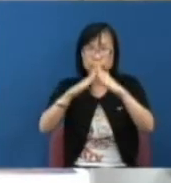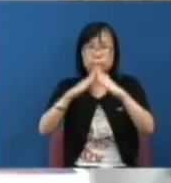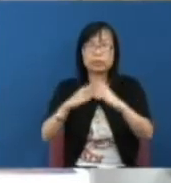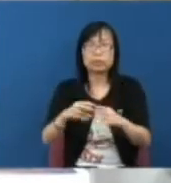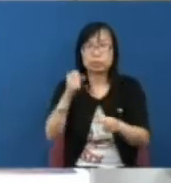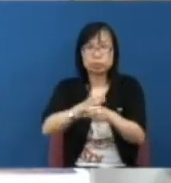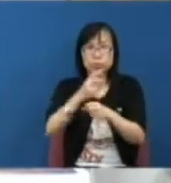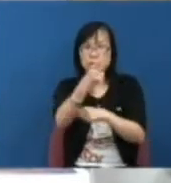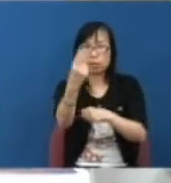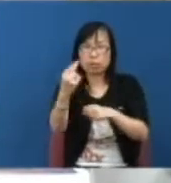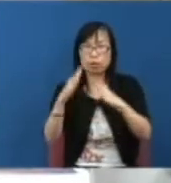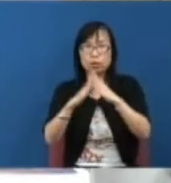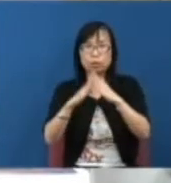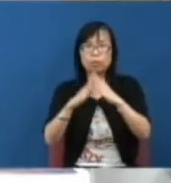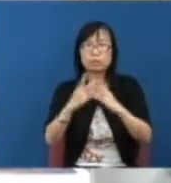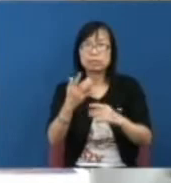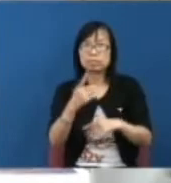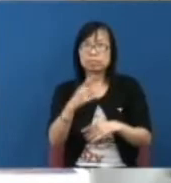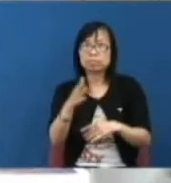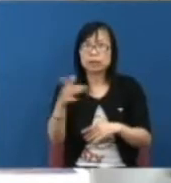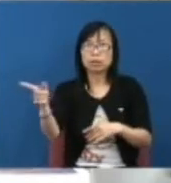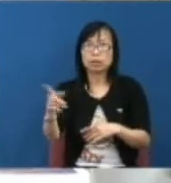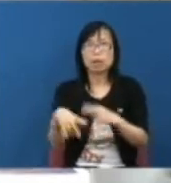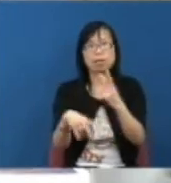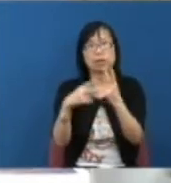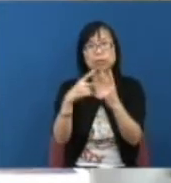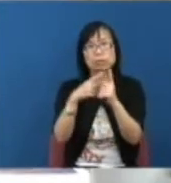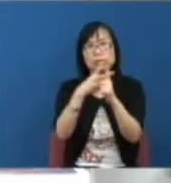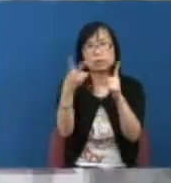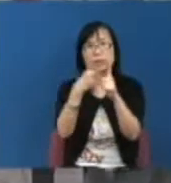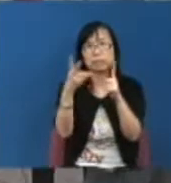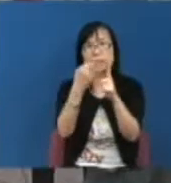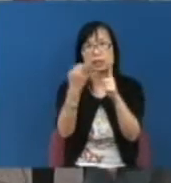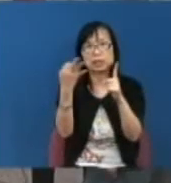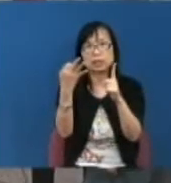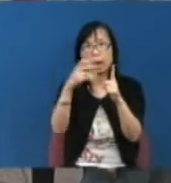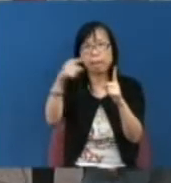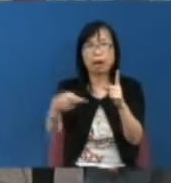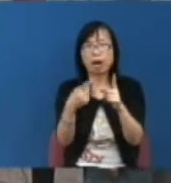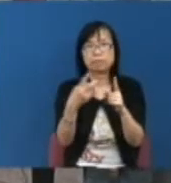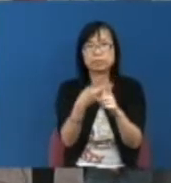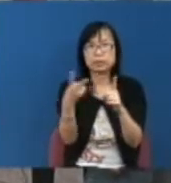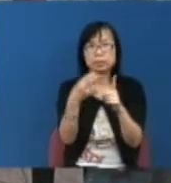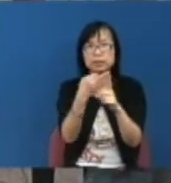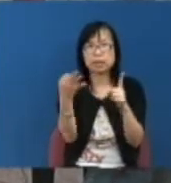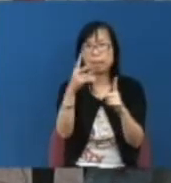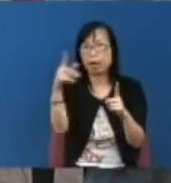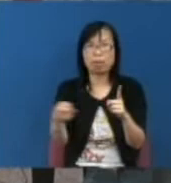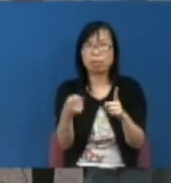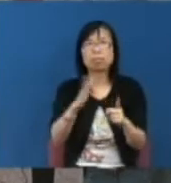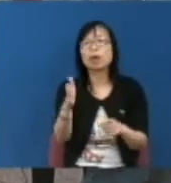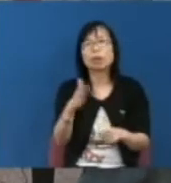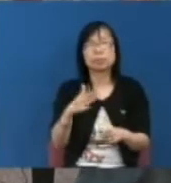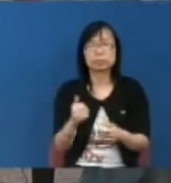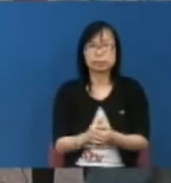做呢個 green roofing， 要大概 我諗都要12-13萬。 12-13萬。 係啊，即係講個 roofing。 係咯。 咁當然你都有一